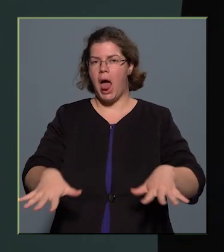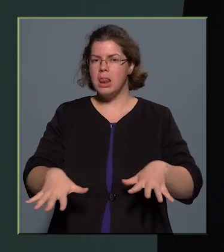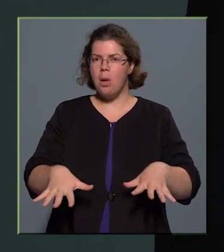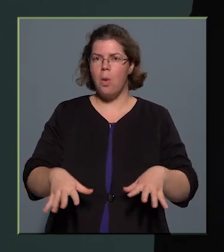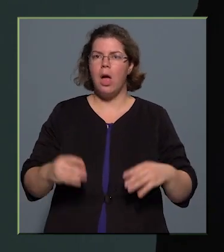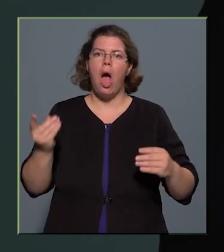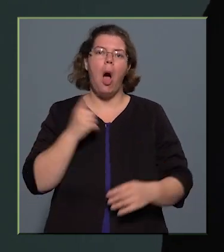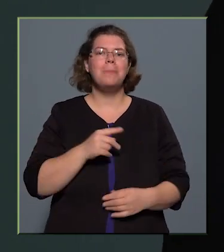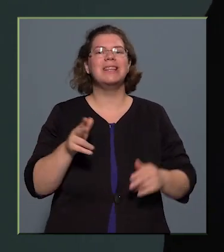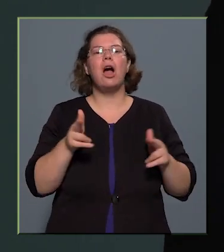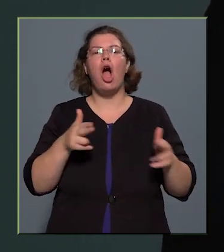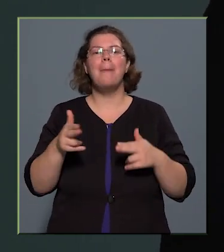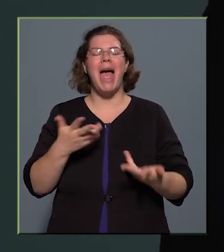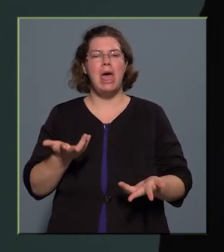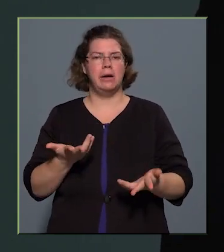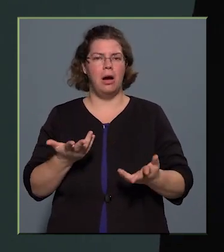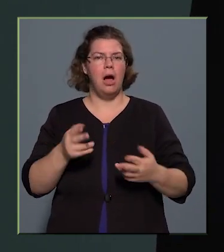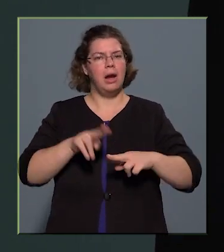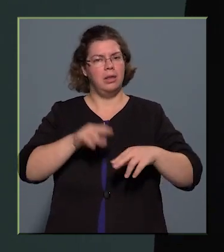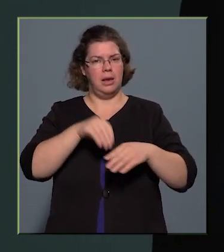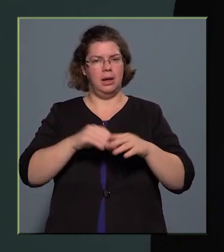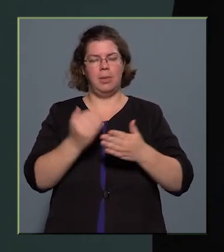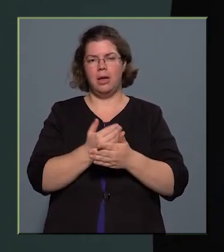a kamerarendszerünkbe használunk arra, hogy